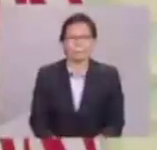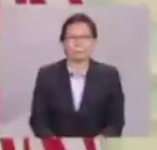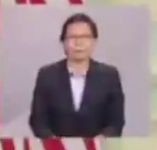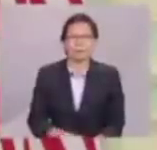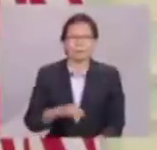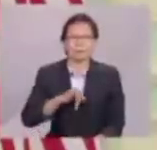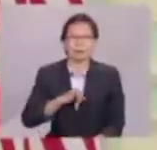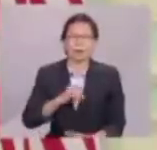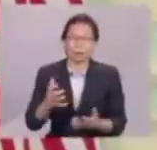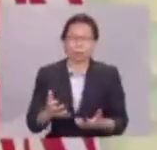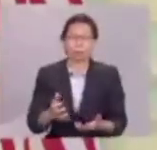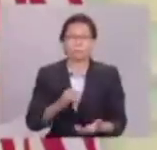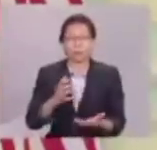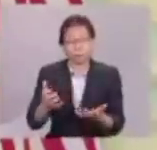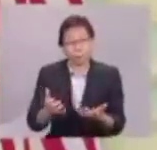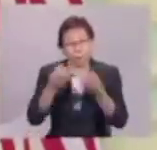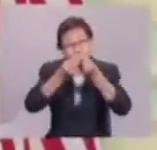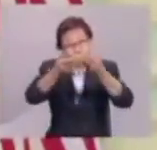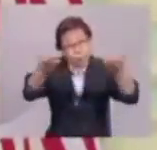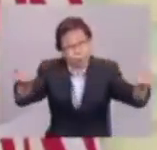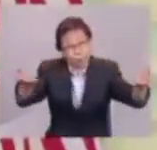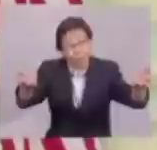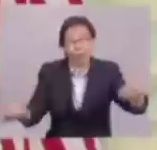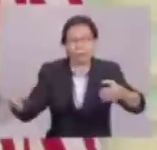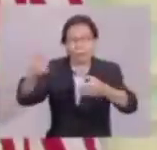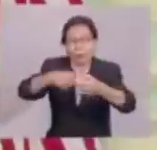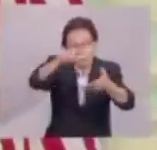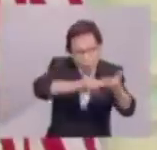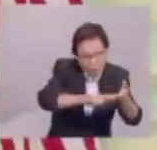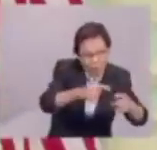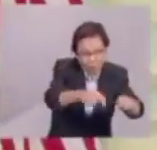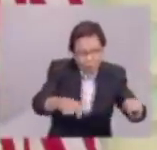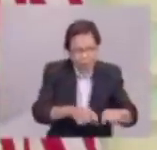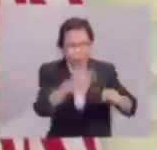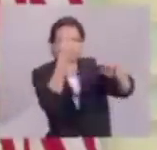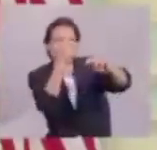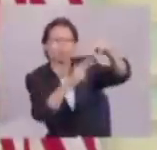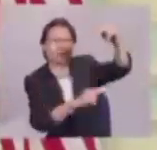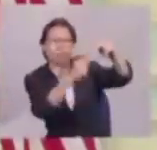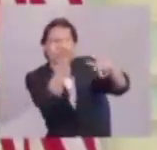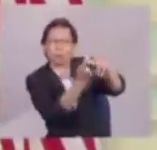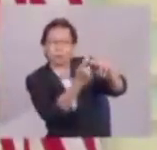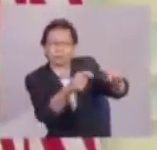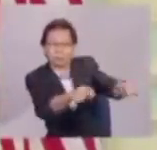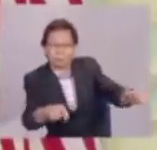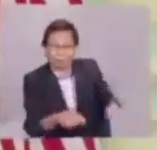Saya ingin memberikan sedikit makluman mengenai pemeriksaan tapak bangunan, tapak